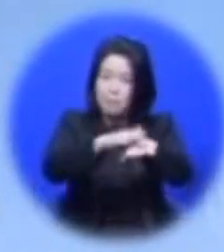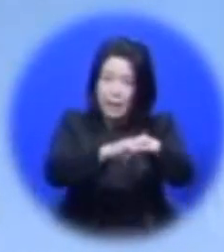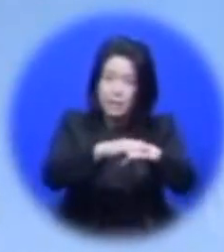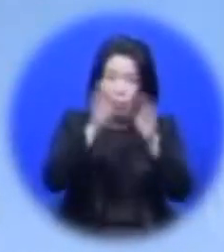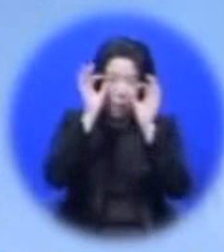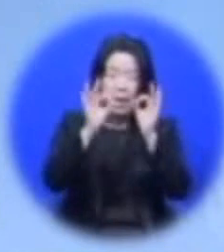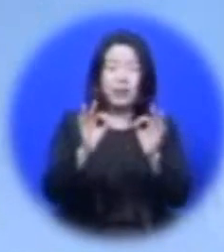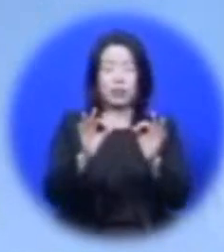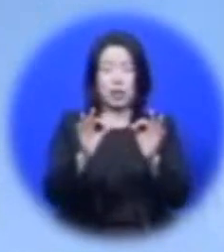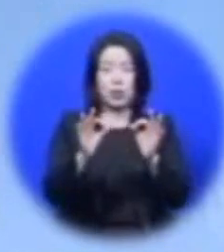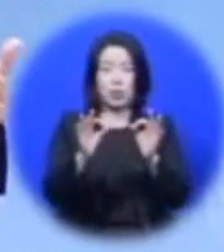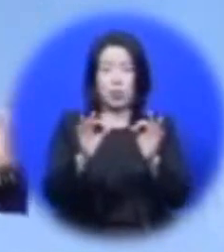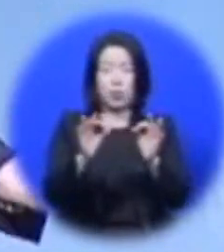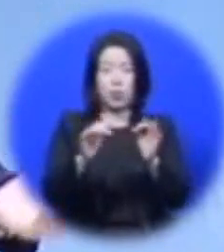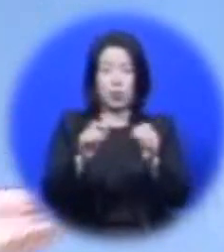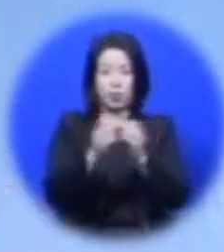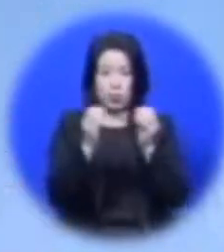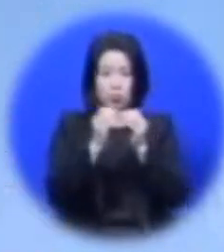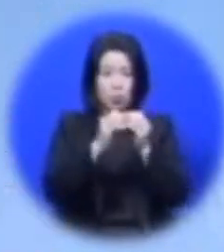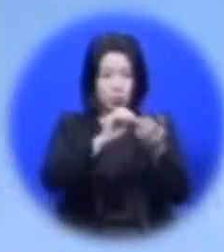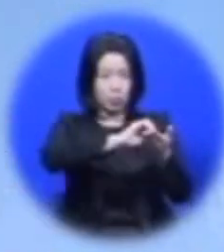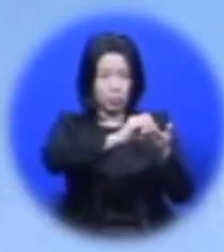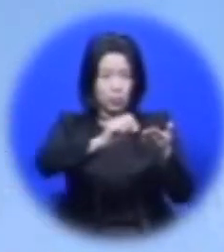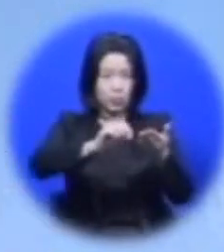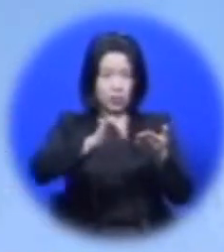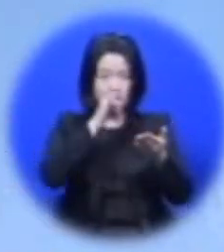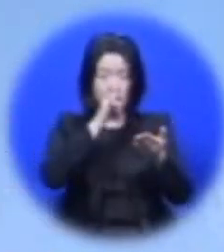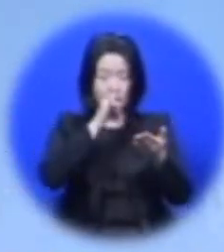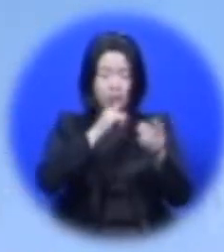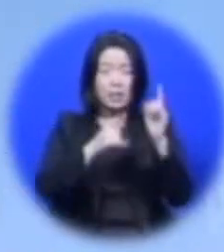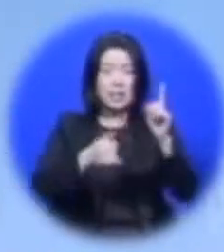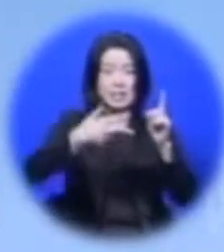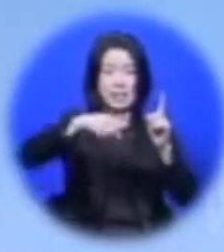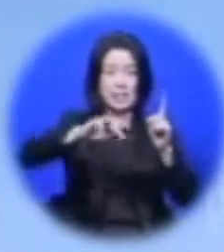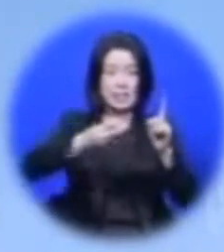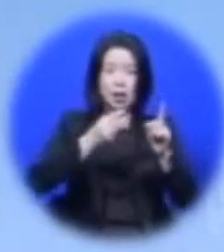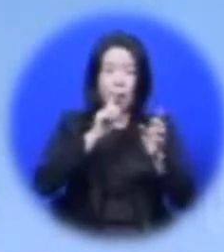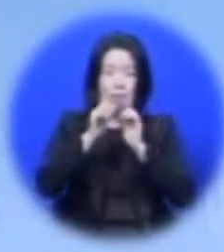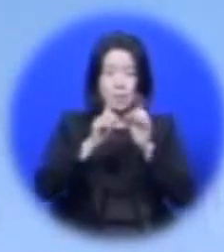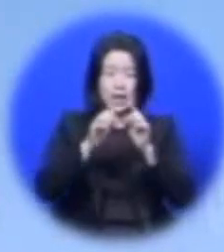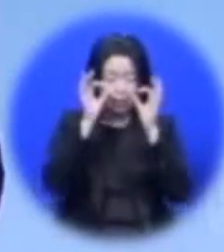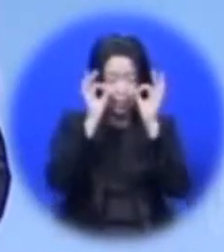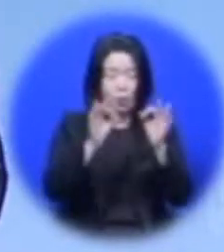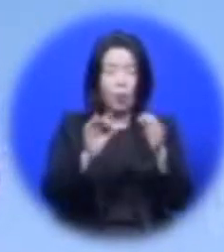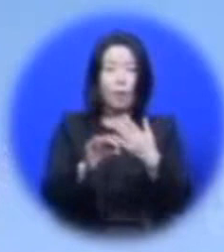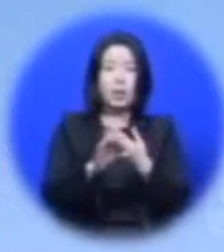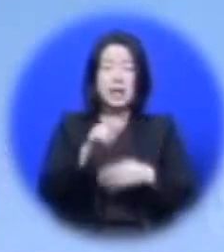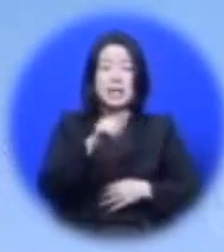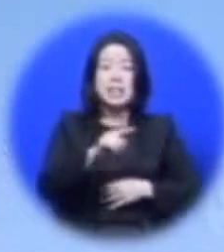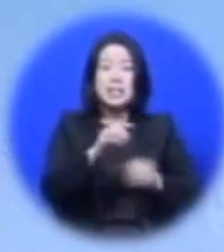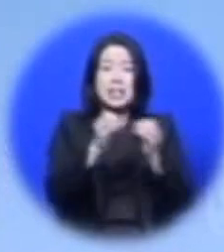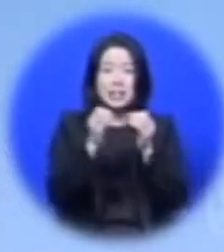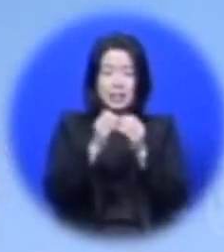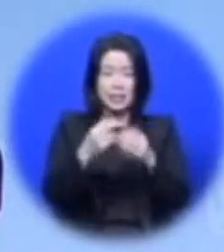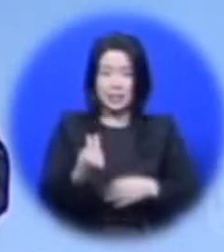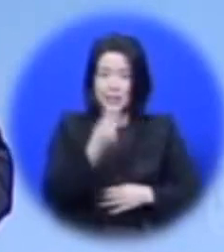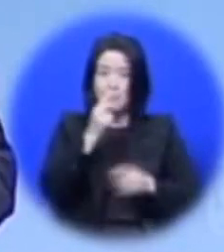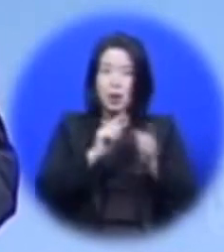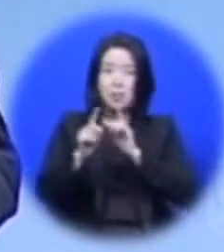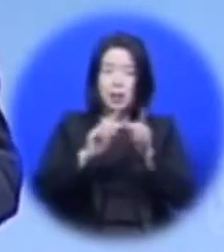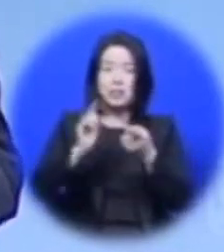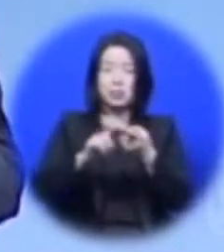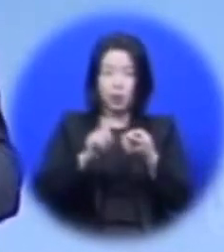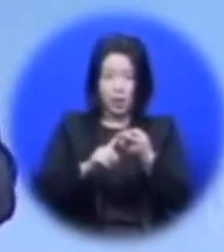보았다고 그 말을 시작을 합니다. 1절 말씀에 보면 이 글은 생명의 말씀에 관한